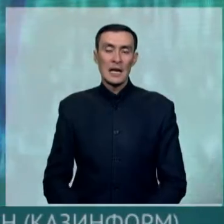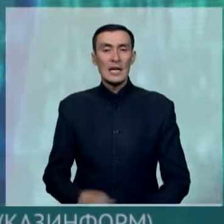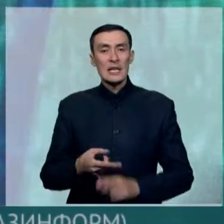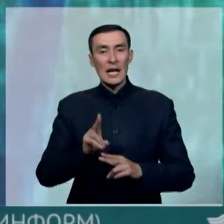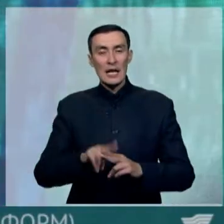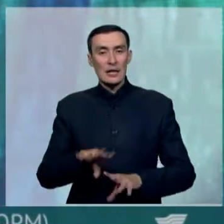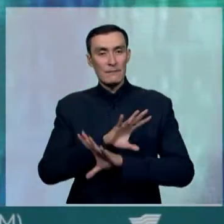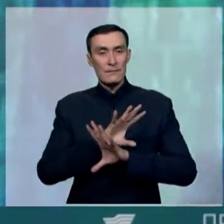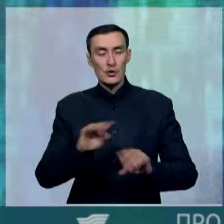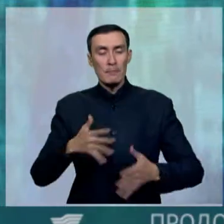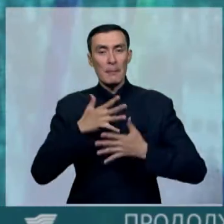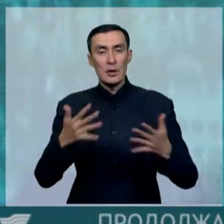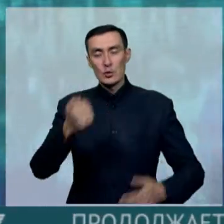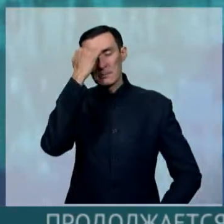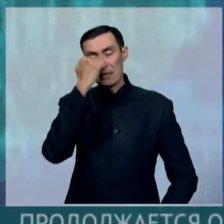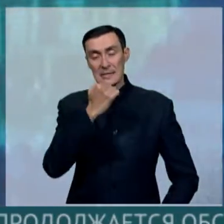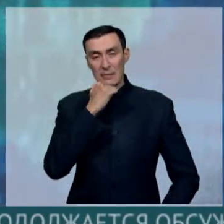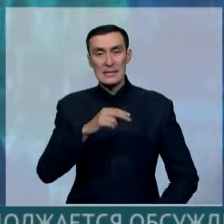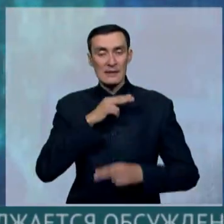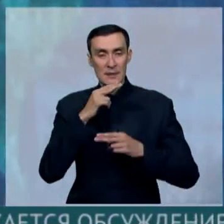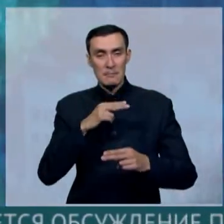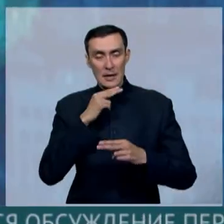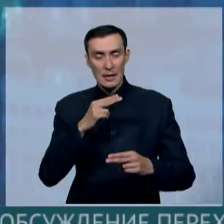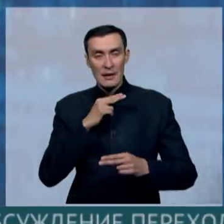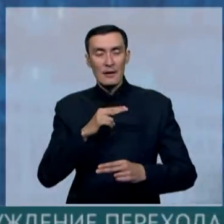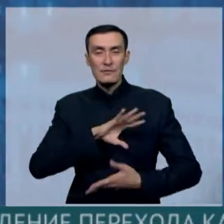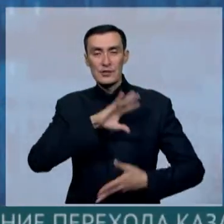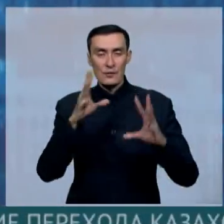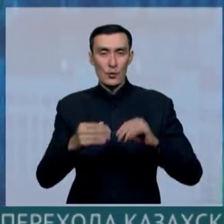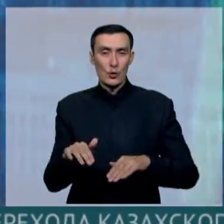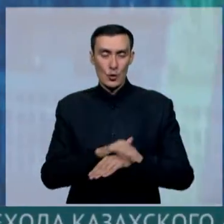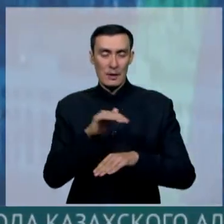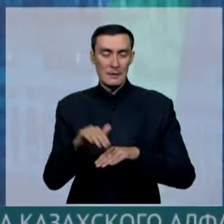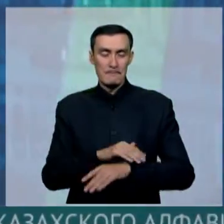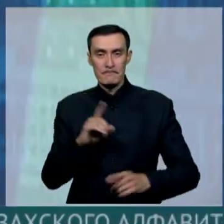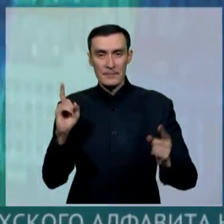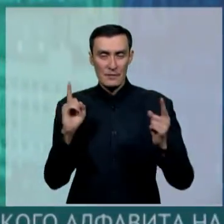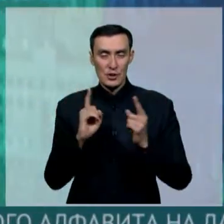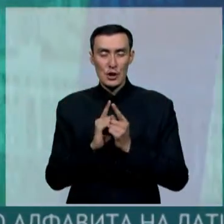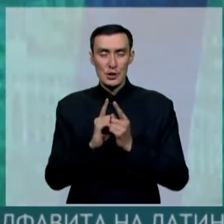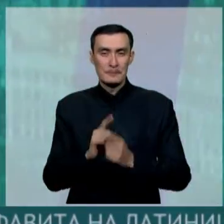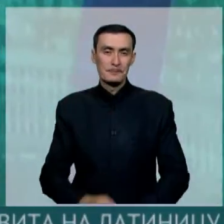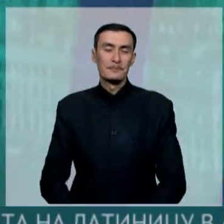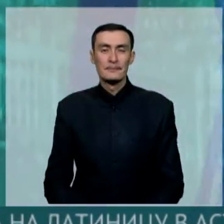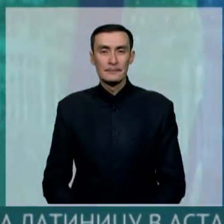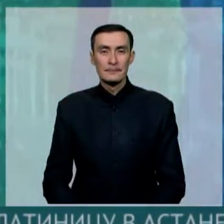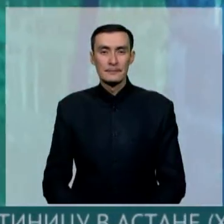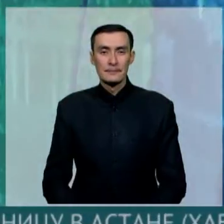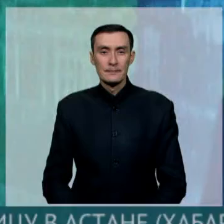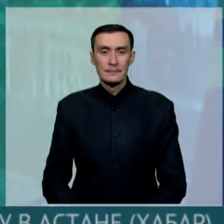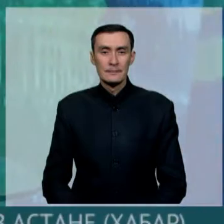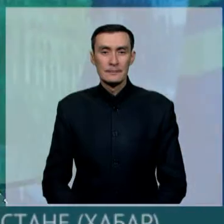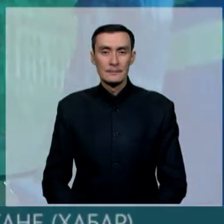И к этому часу у нас все. Итоговые выпуски новостей представят мои коллеги в 20:00 и в 21:00. Всего доброго!